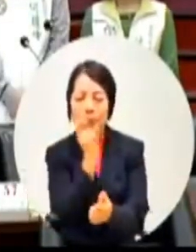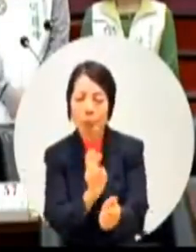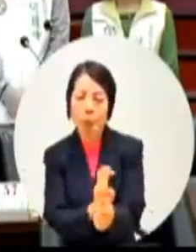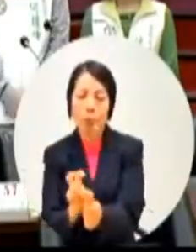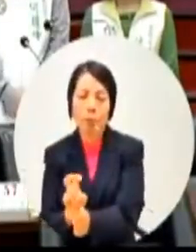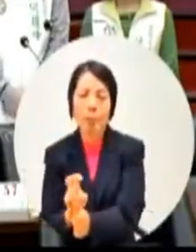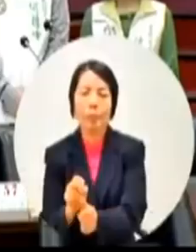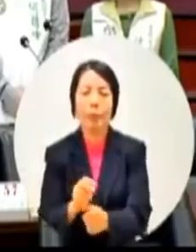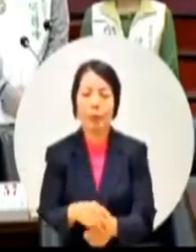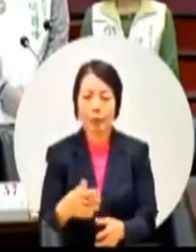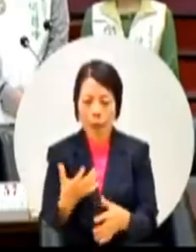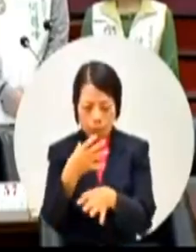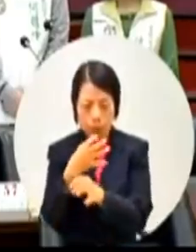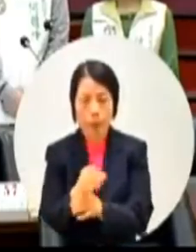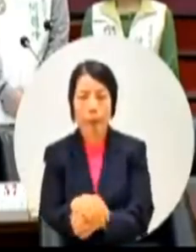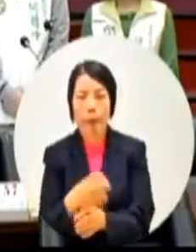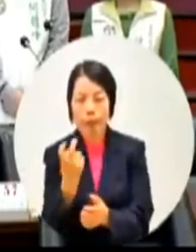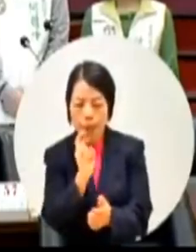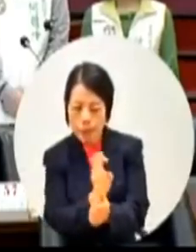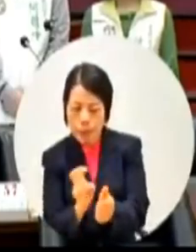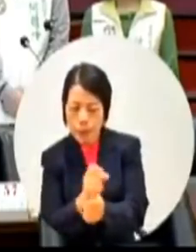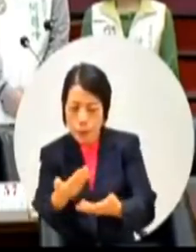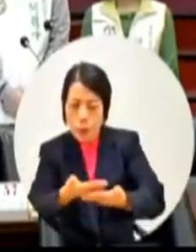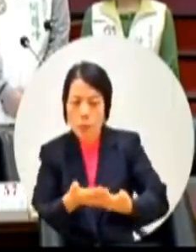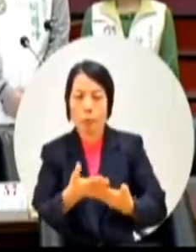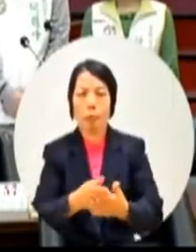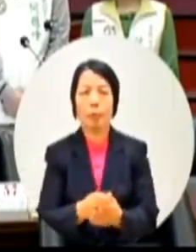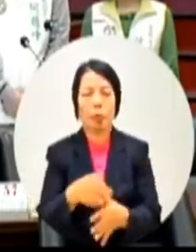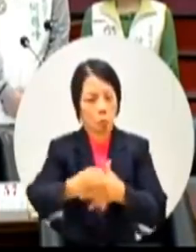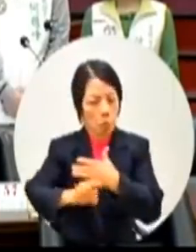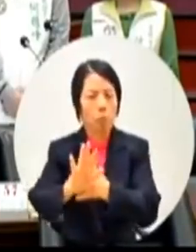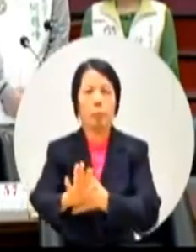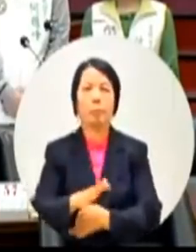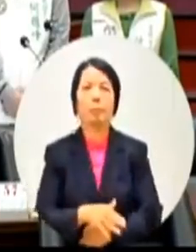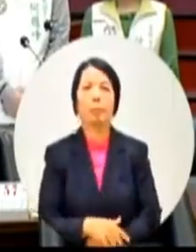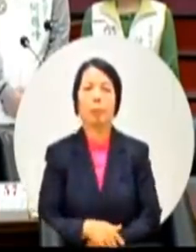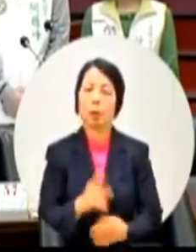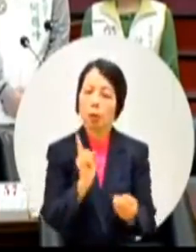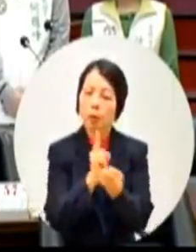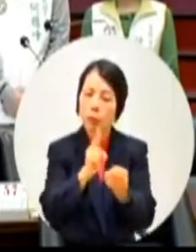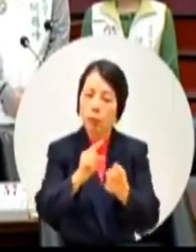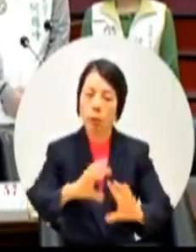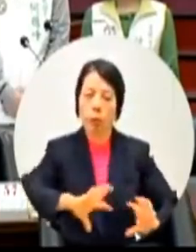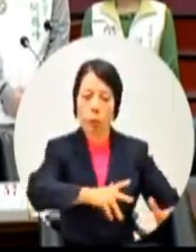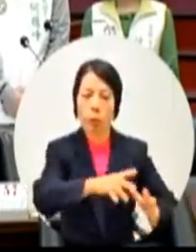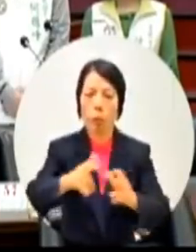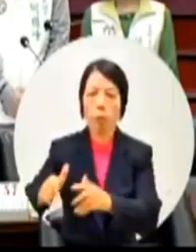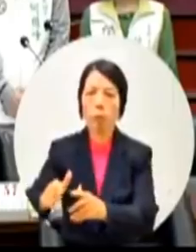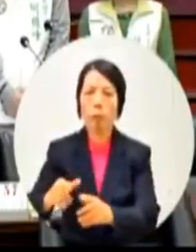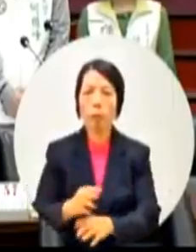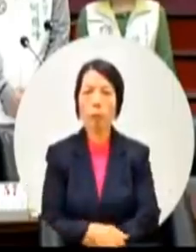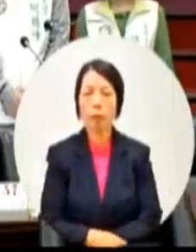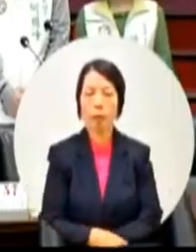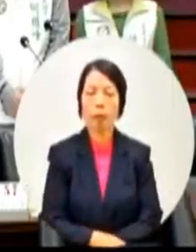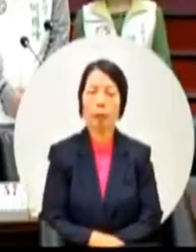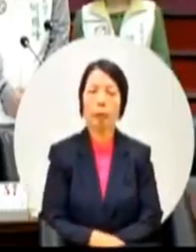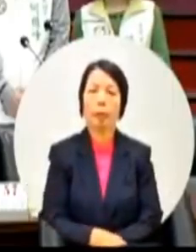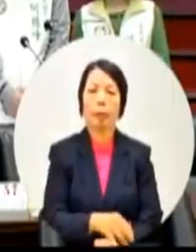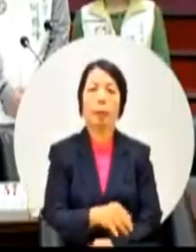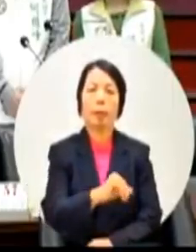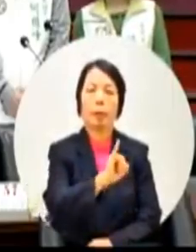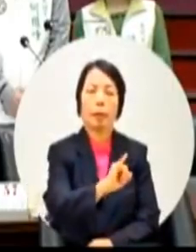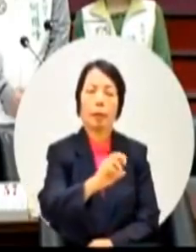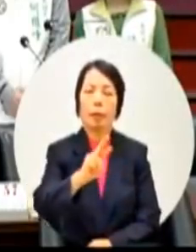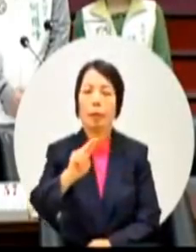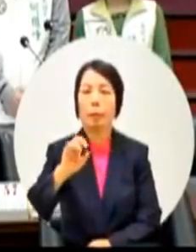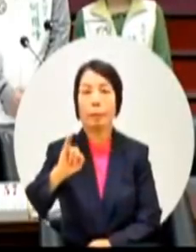评的定义是什么？第一个，国际超度指标 IRI， 未来高雄市的路评应该要达到